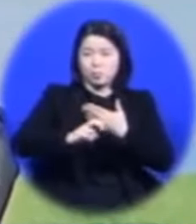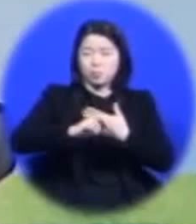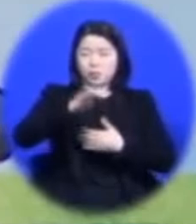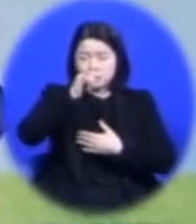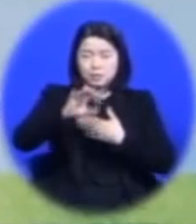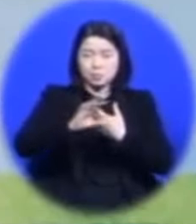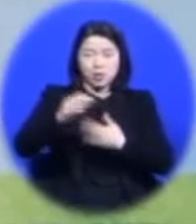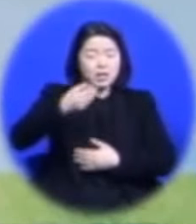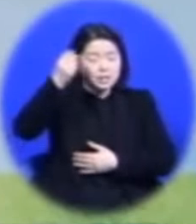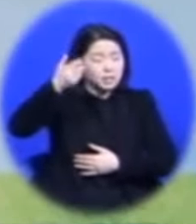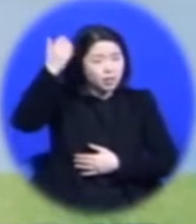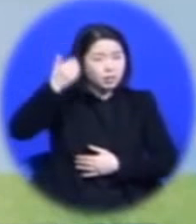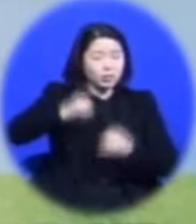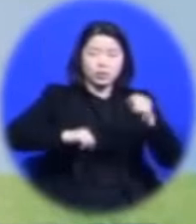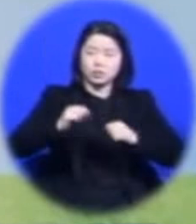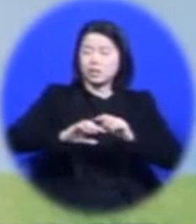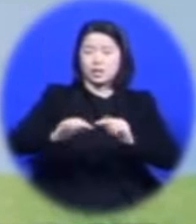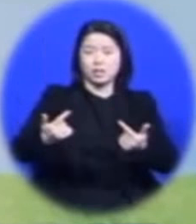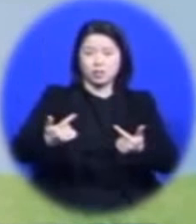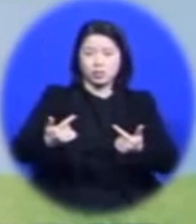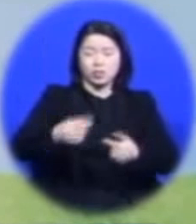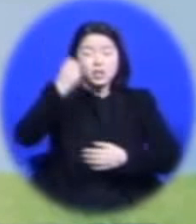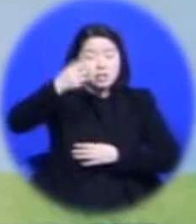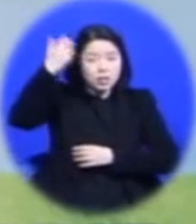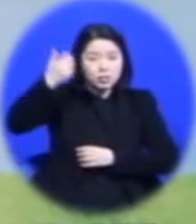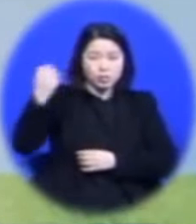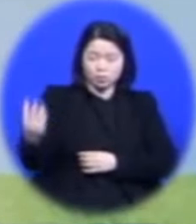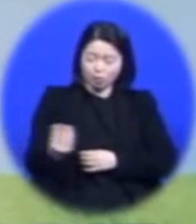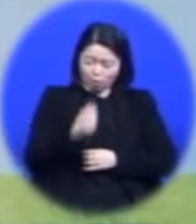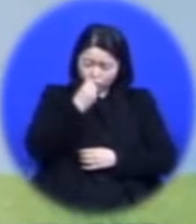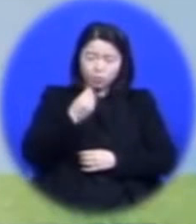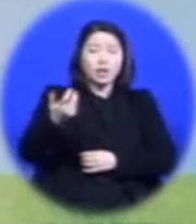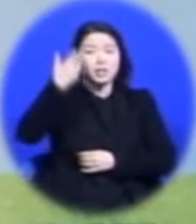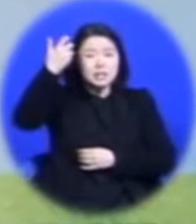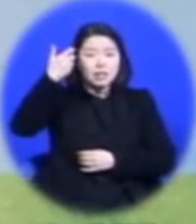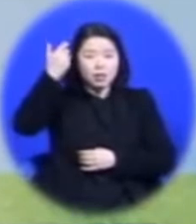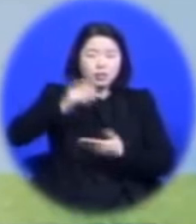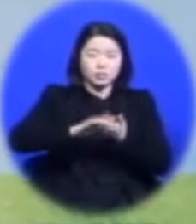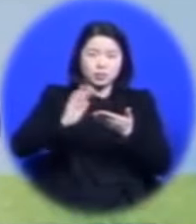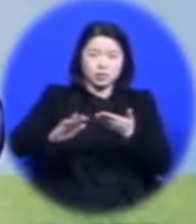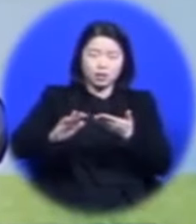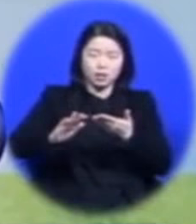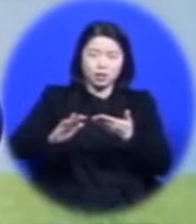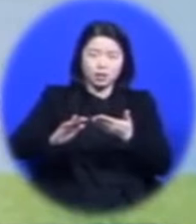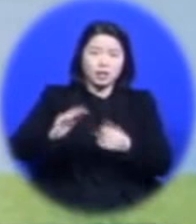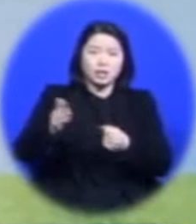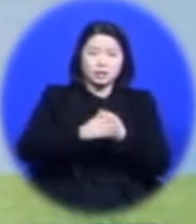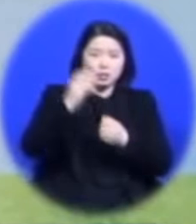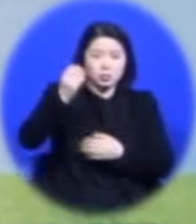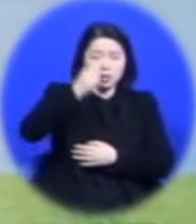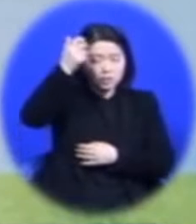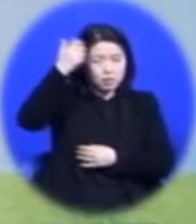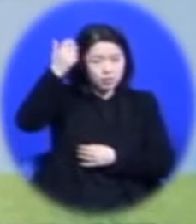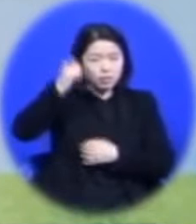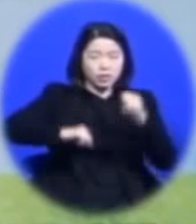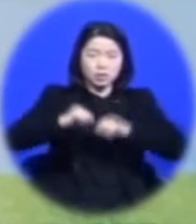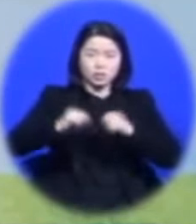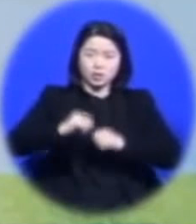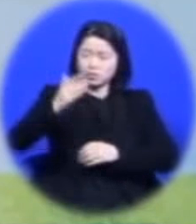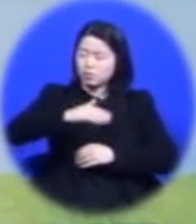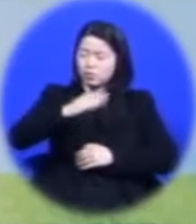아닙니다 성령님은 거룩한 영이요 그리고 성령의 역사는 절대로 싸우는게